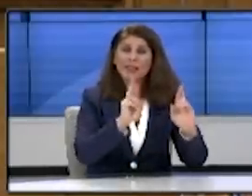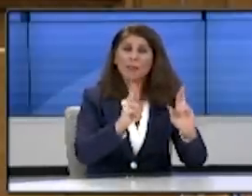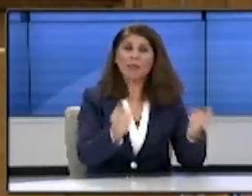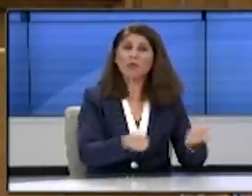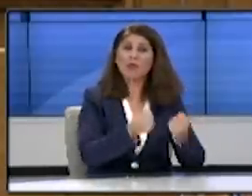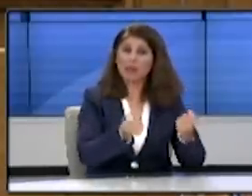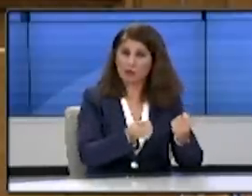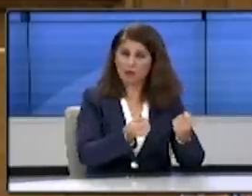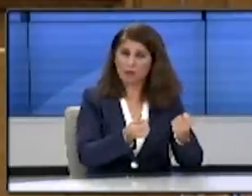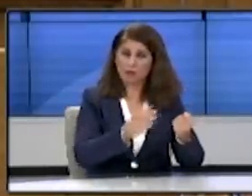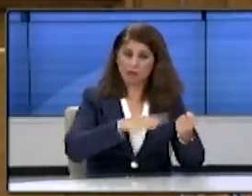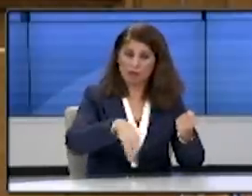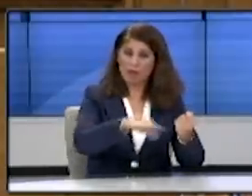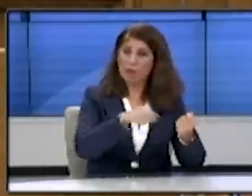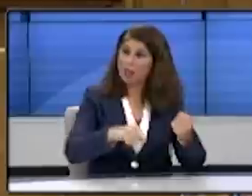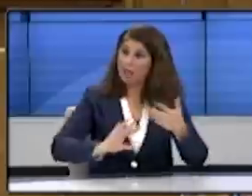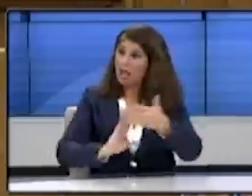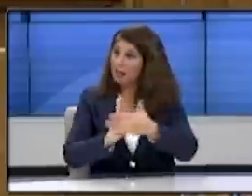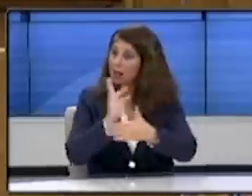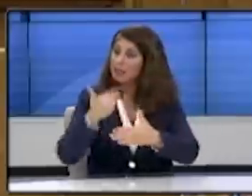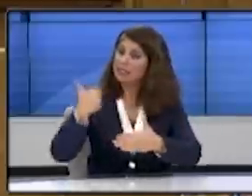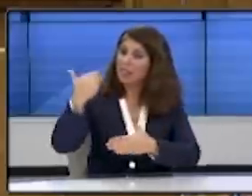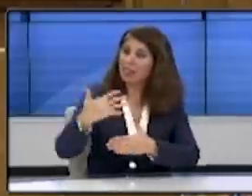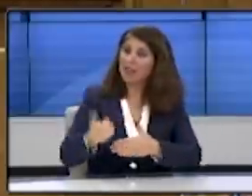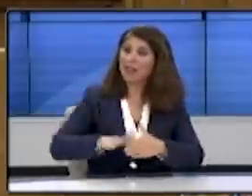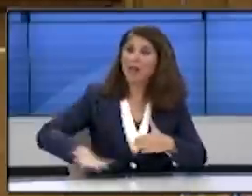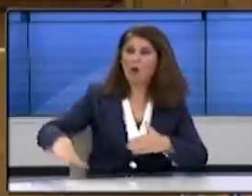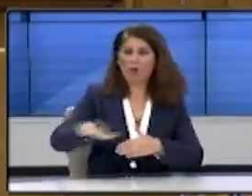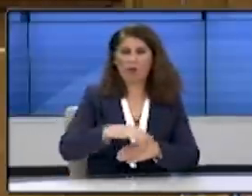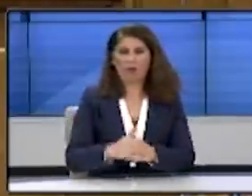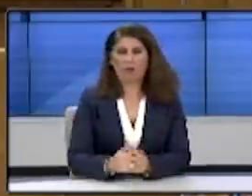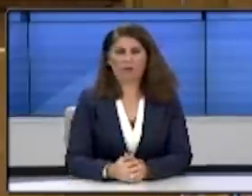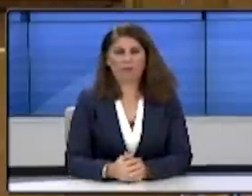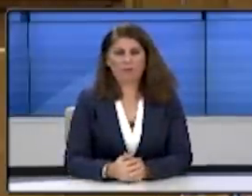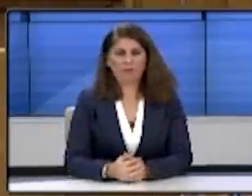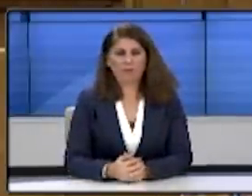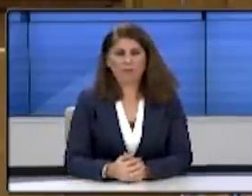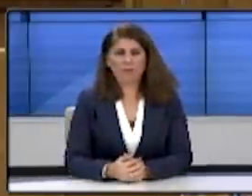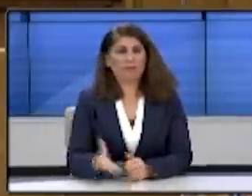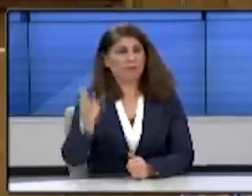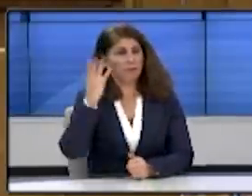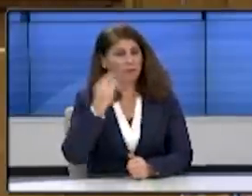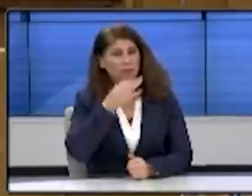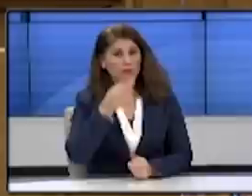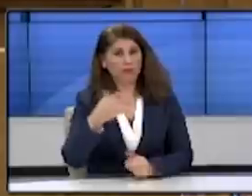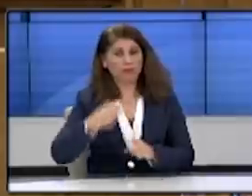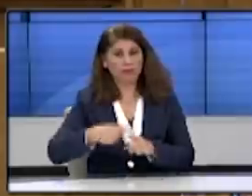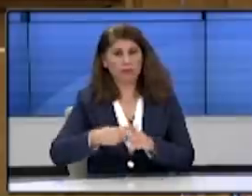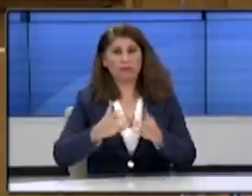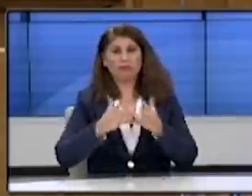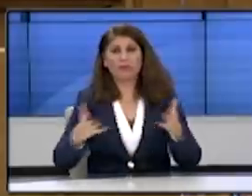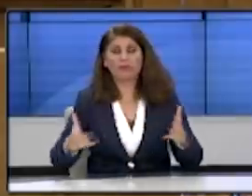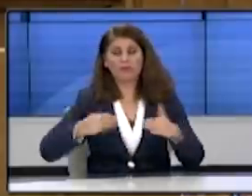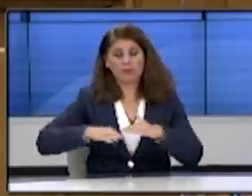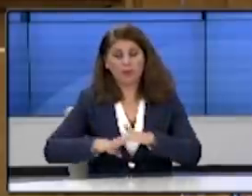στους εργαζόμενους, στο λαό, ότι αυτή η ανάπτυξη θα είναι για όλους. Σας ακούμε να λέτε ότι η Ελλάδα έχει τη